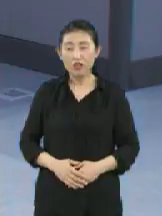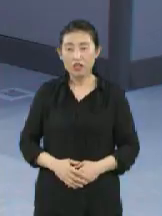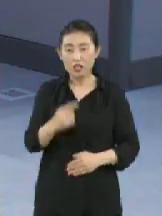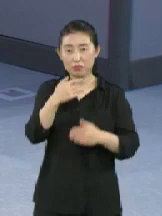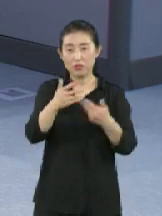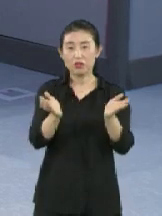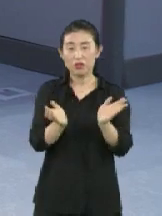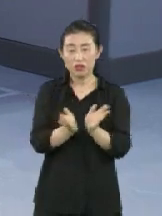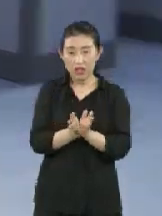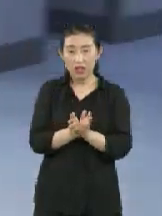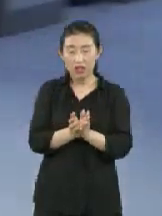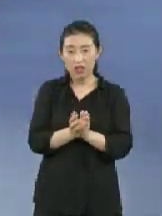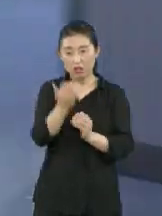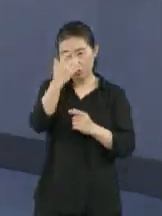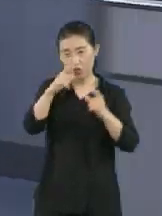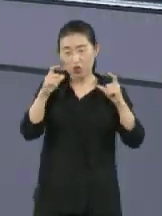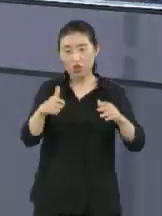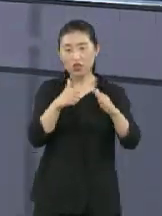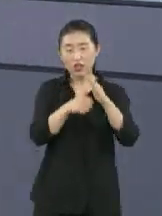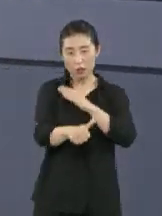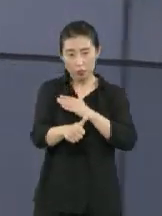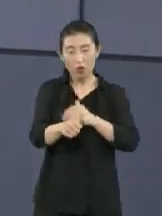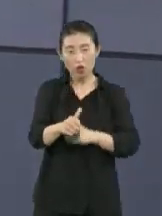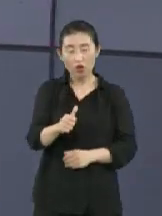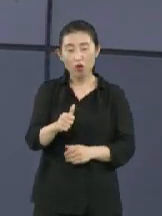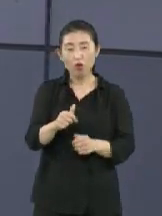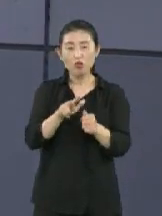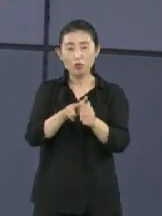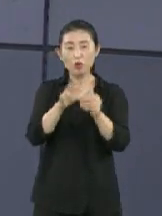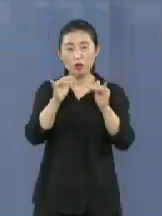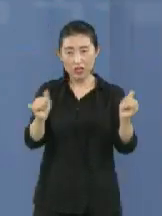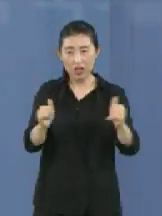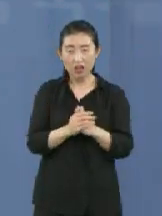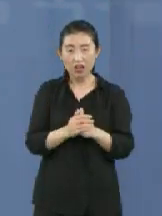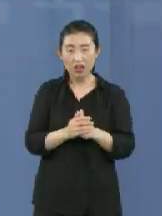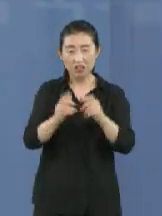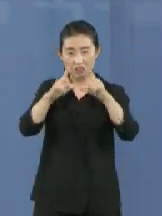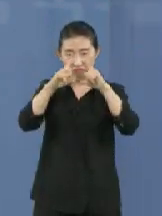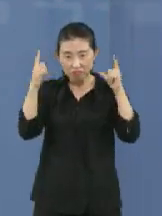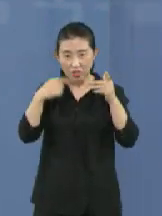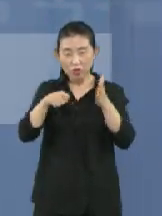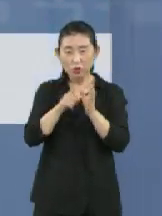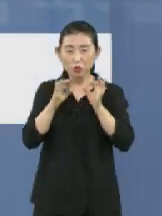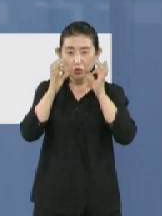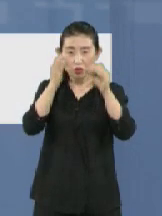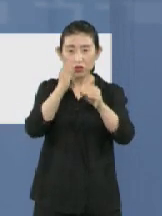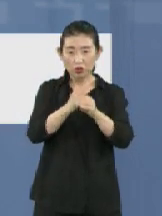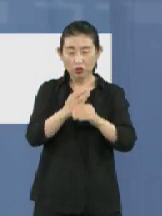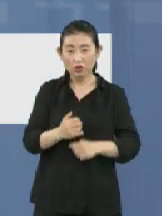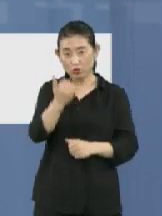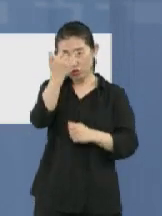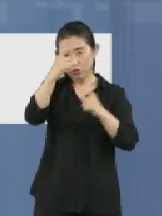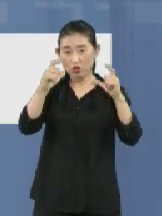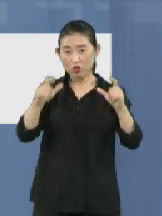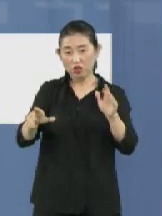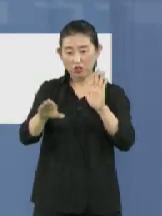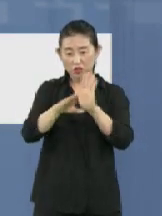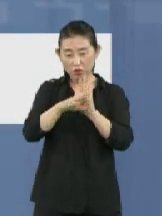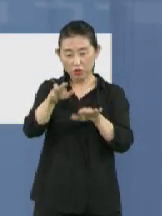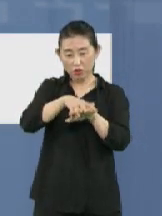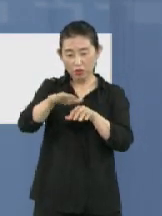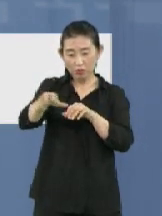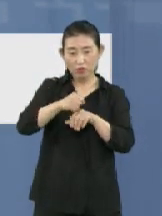민주당 대선 후보임을 강조하며 인지도 확산에 주력하고 있습니다. 중원인 충청을 잡지 못하면 민주당의